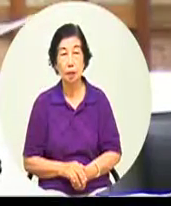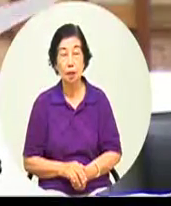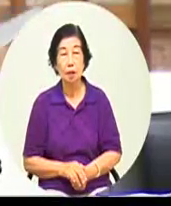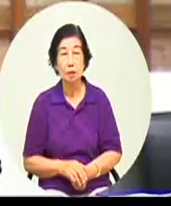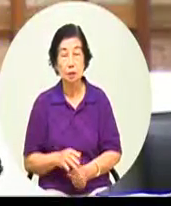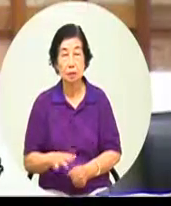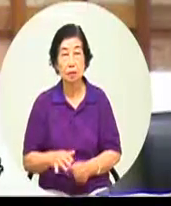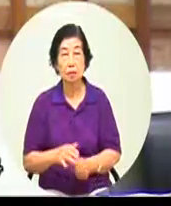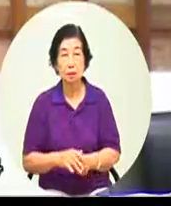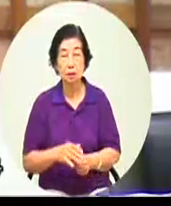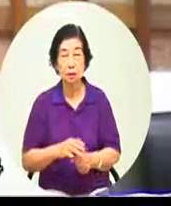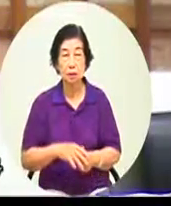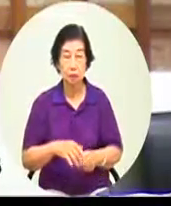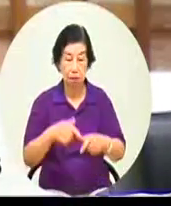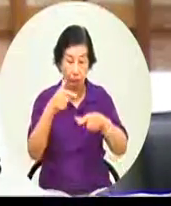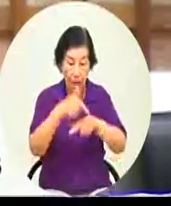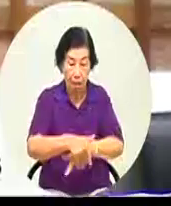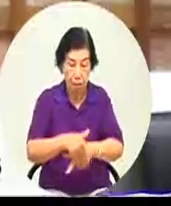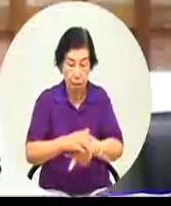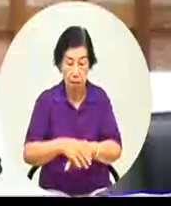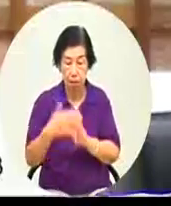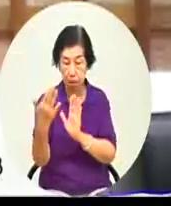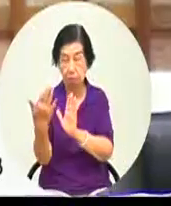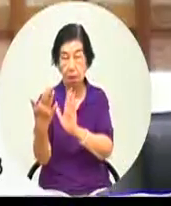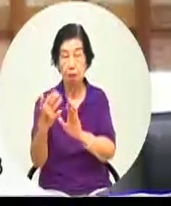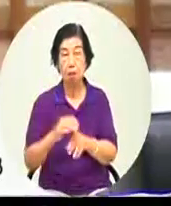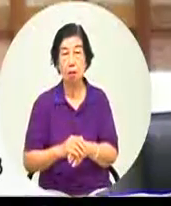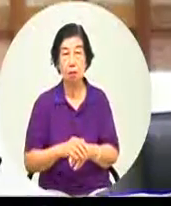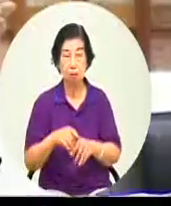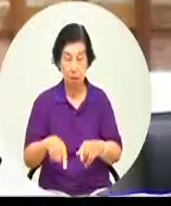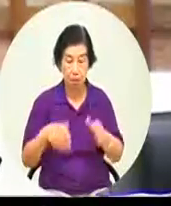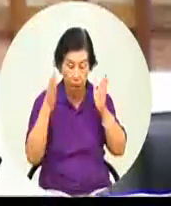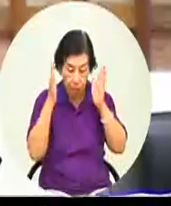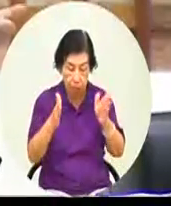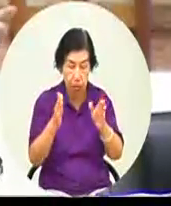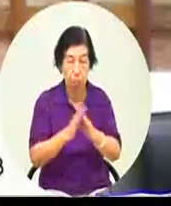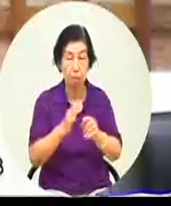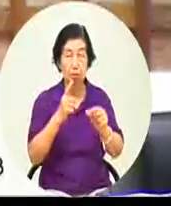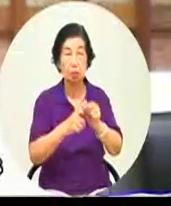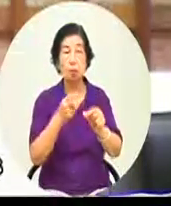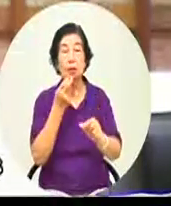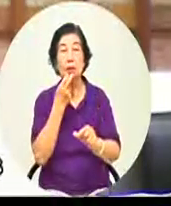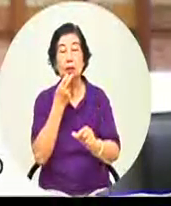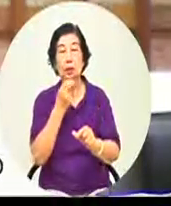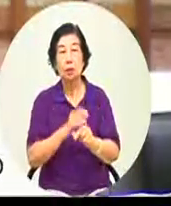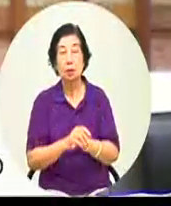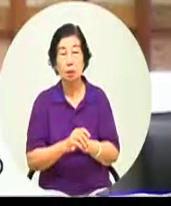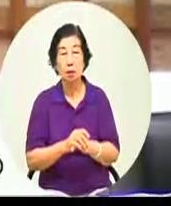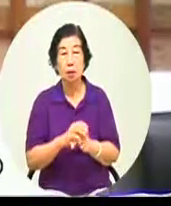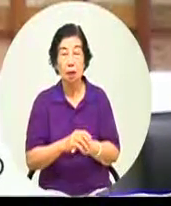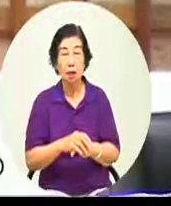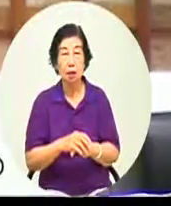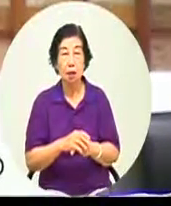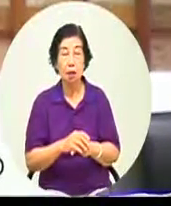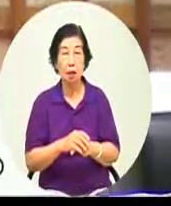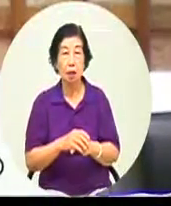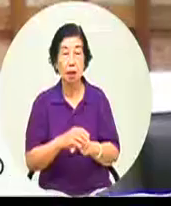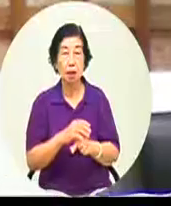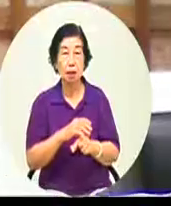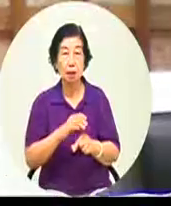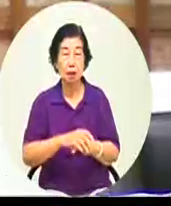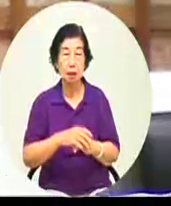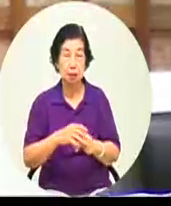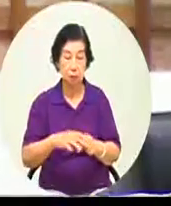分南向，那你也是不是针对了我们中央的一个这个蔡英文总统的一个南向计划做结